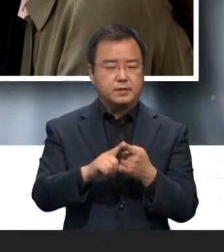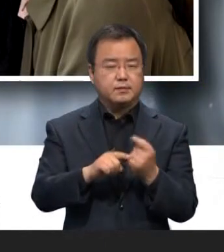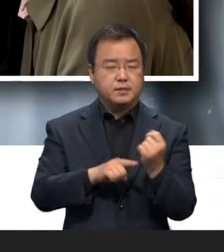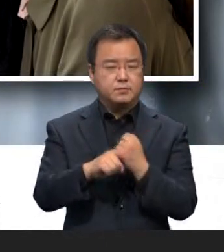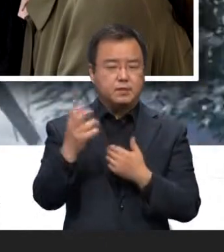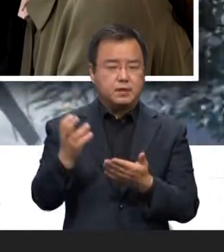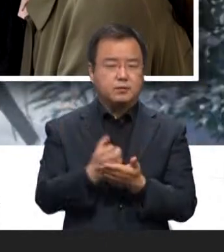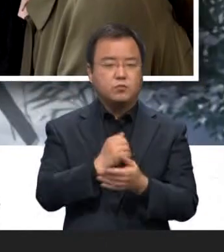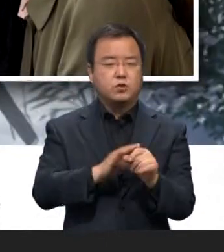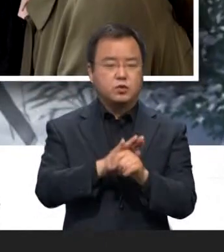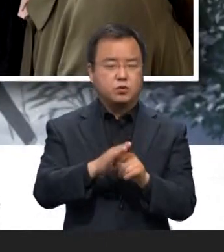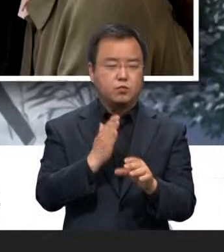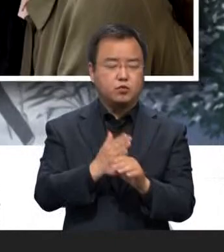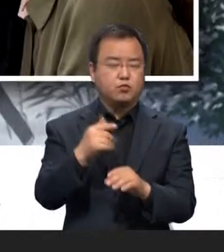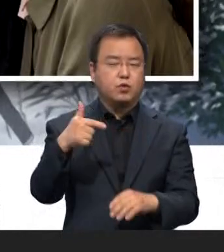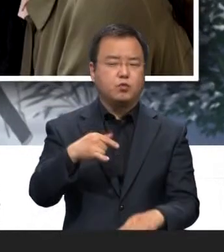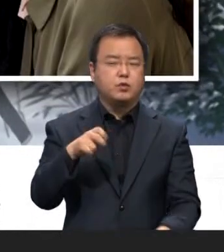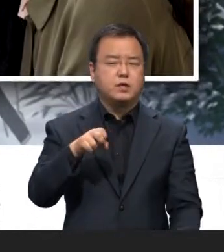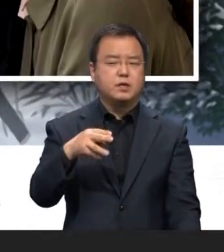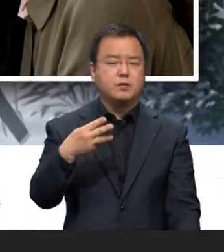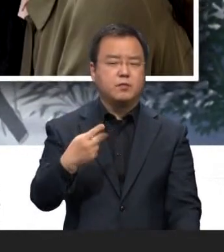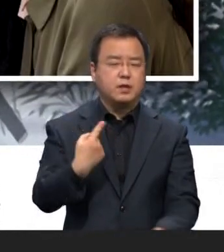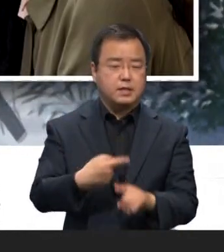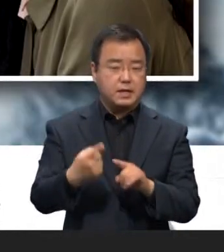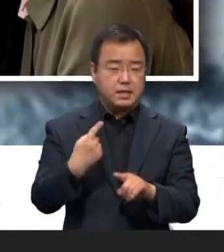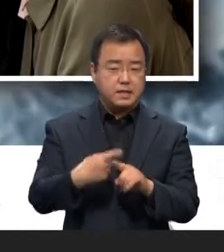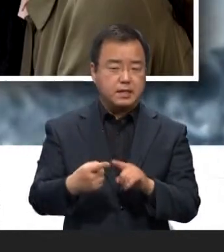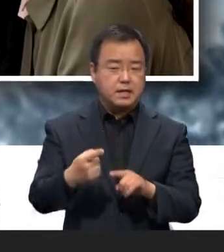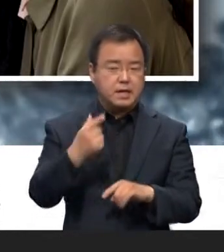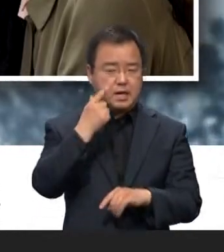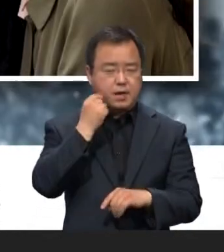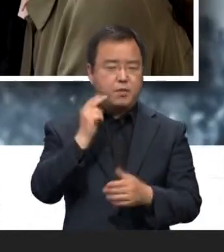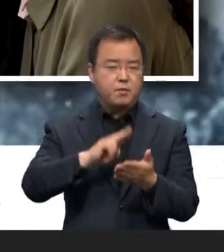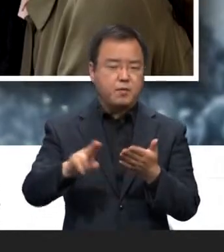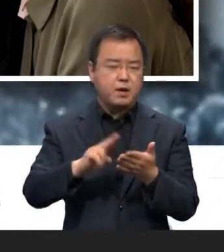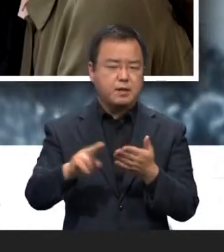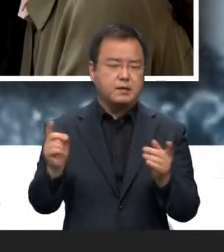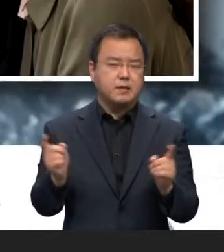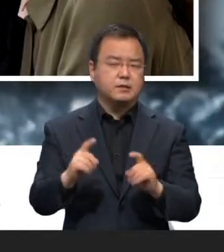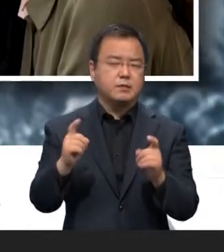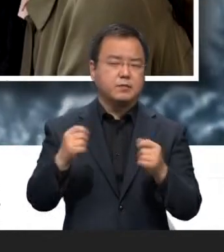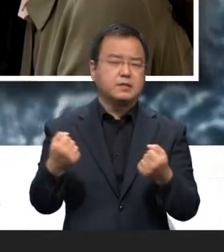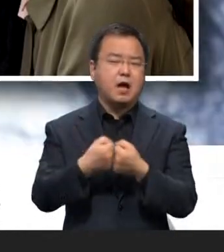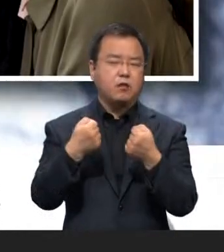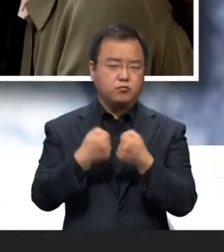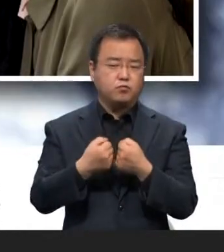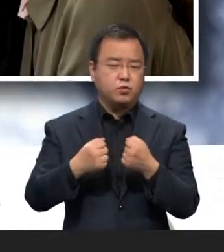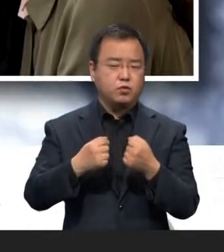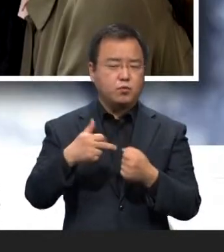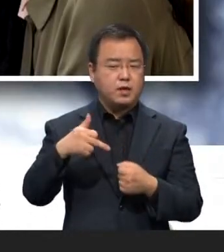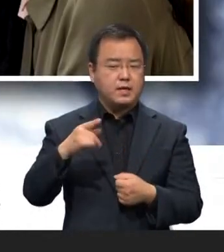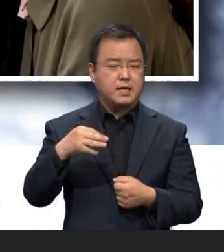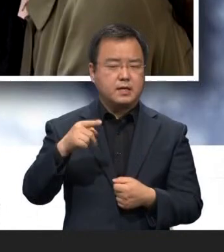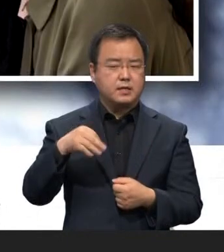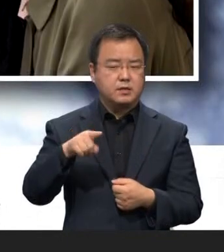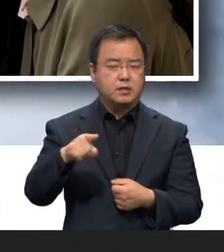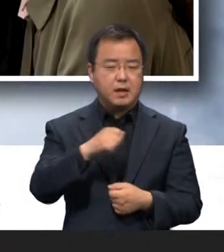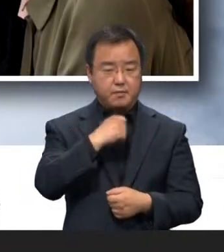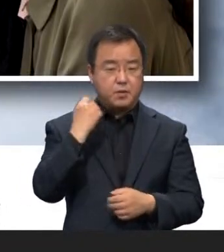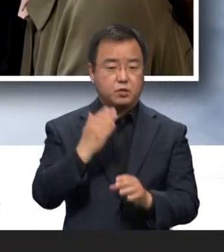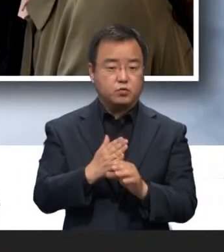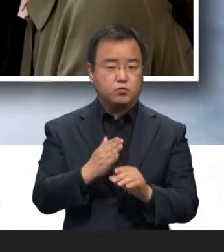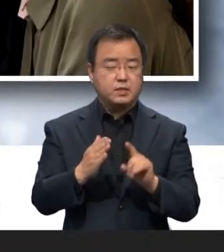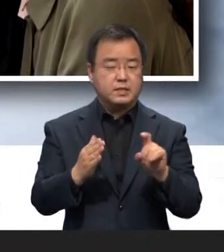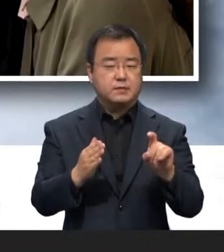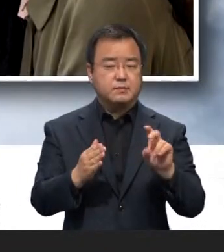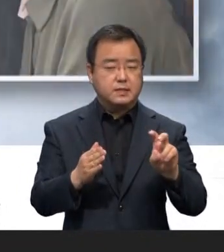귀멸의 칼날 같은 경우는 일본 만화 배틀물 장르와 또 캐릭터의 맛이 잘 살아있어서 10대, 20대 또 마니아층을